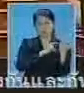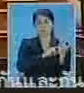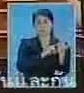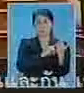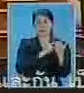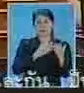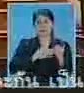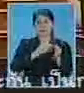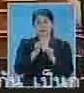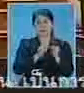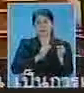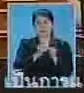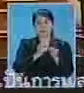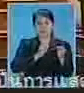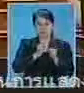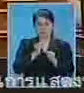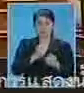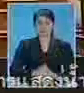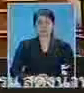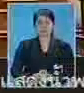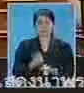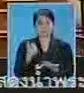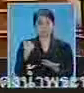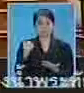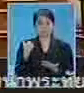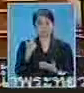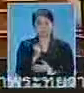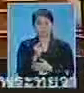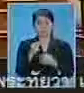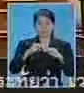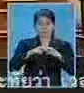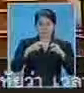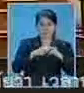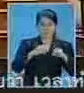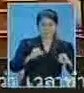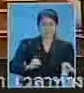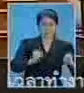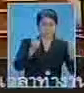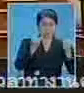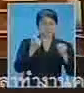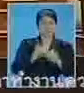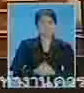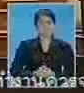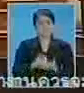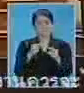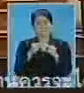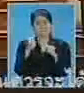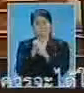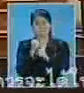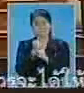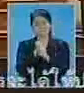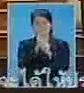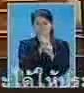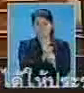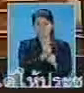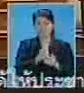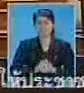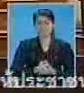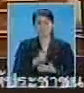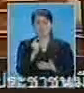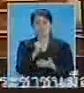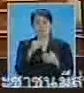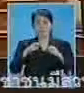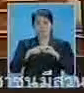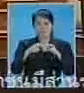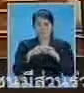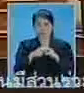นะครับไม่ได้ไปขัดนะหรือไม่กระทำตามที่ต้องที่ประส